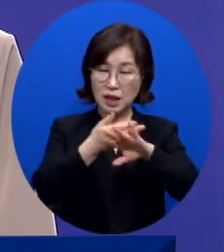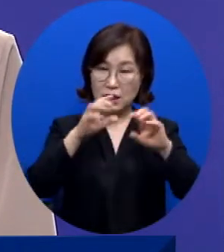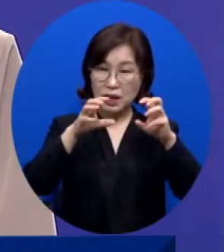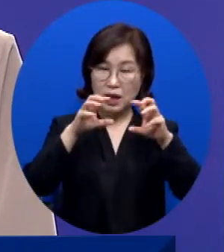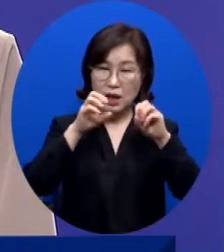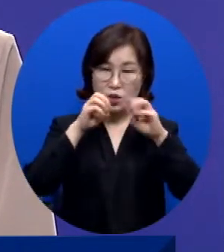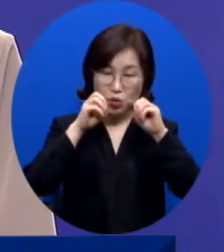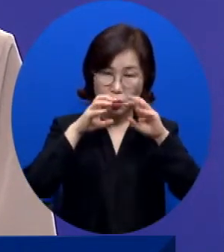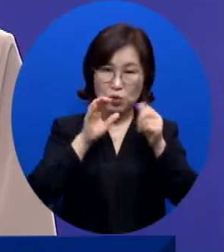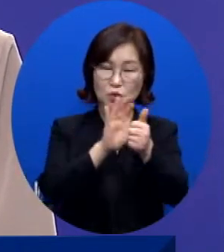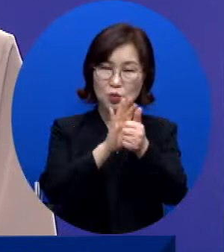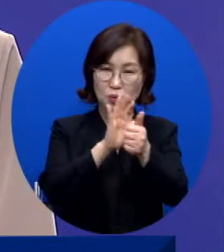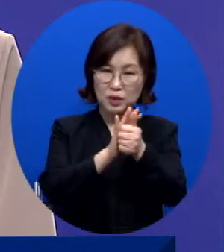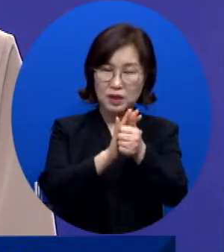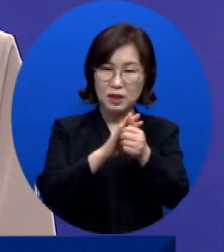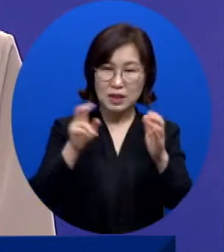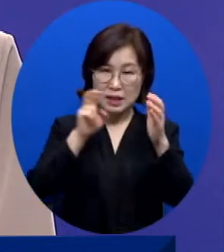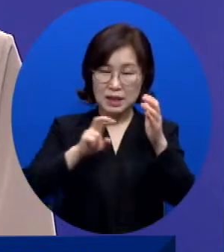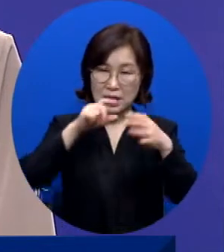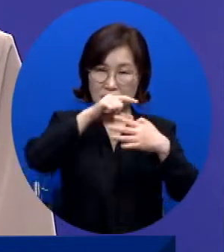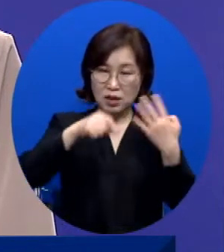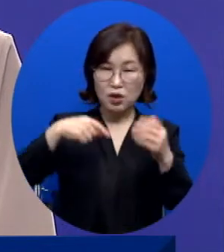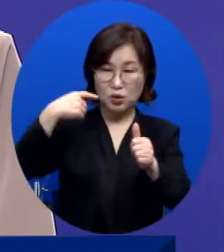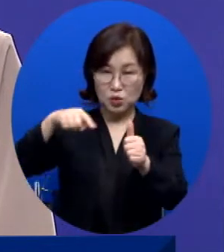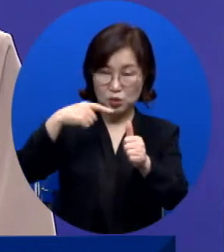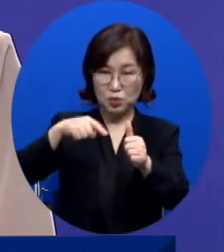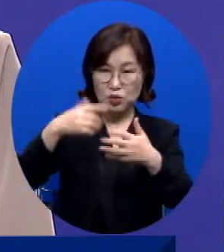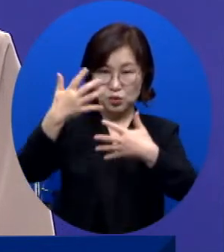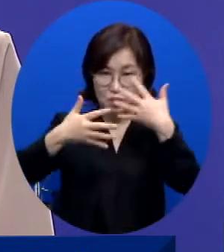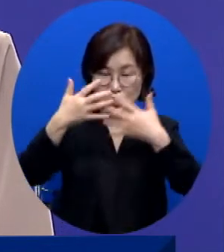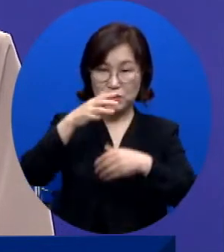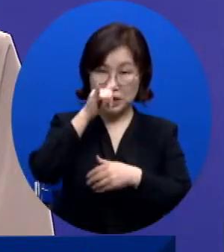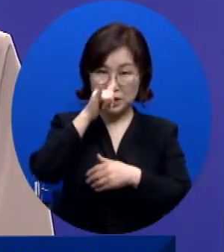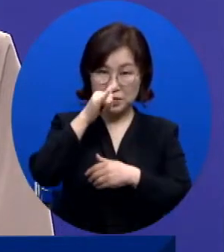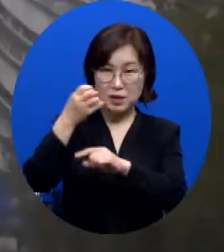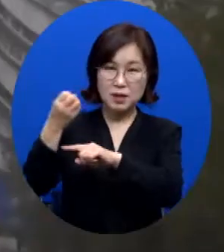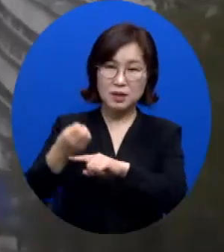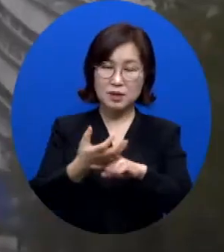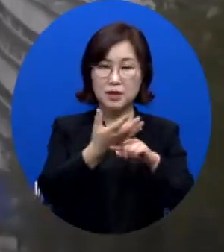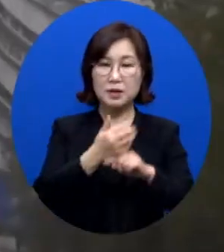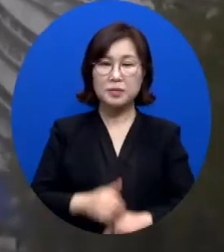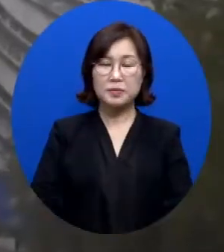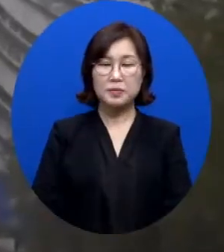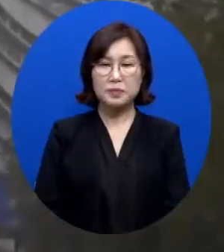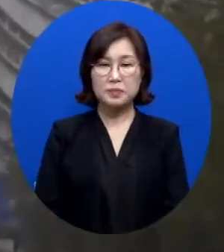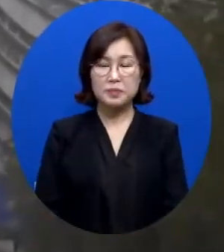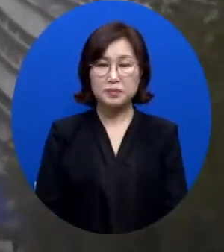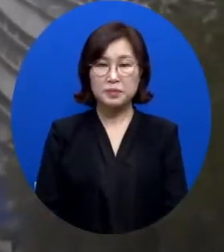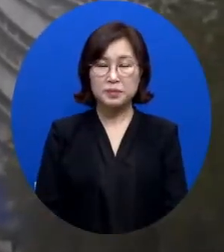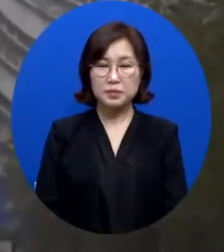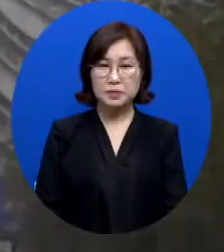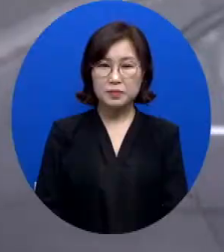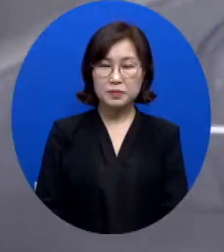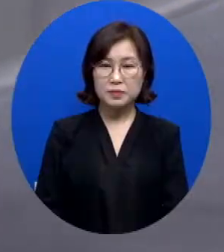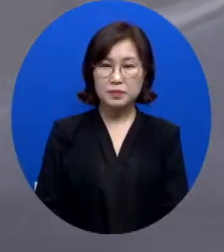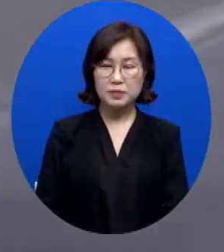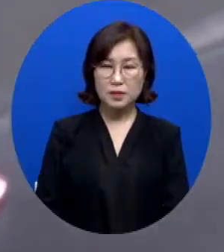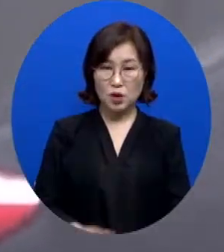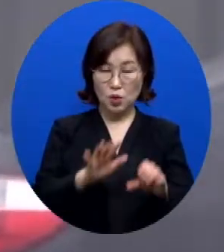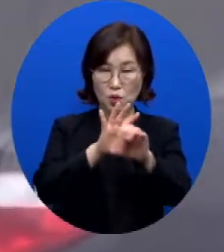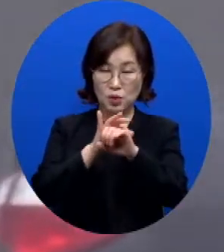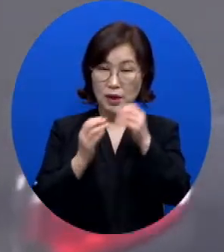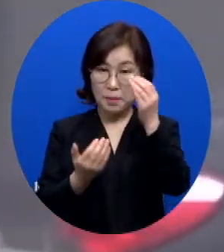교육 콘텐츠를 제작해 관심을 모으고 있습니다. 이현지 기자입니다. 지난해 2월 코로나19